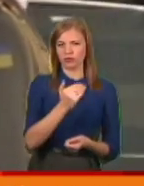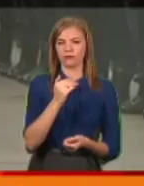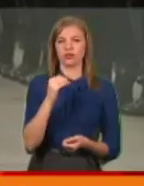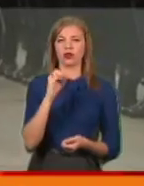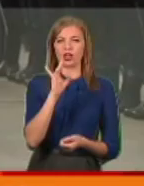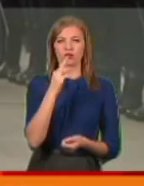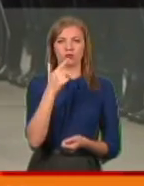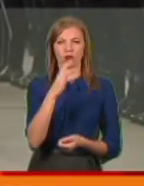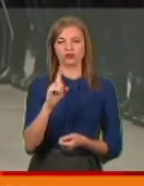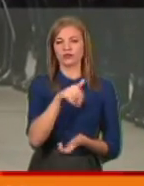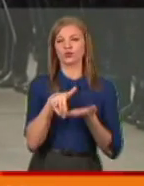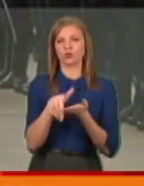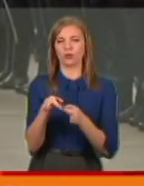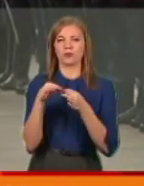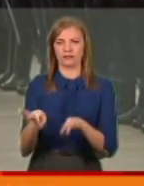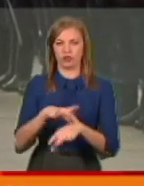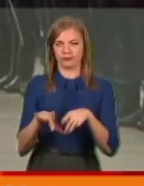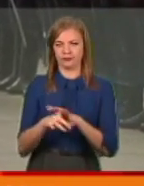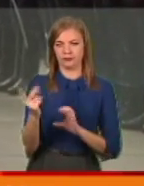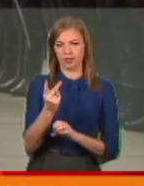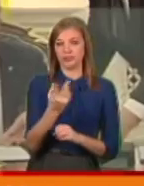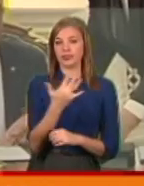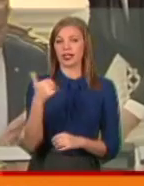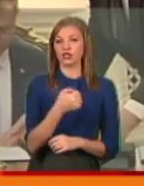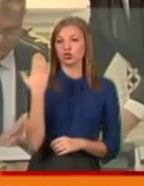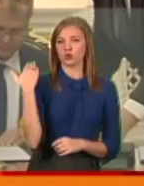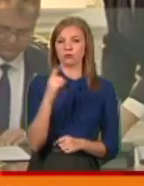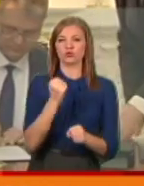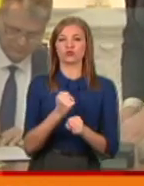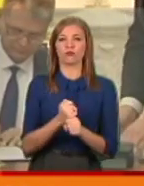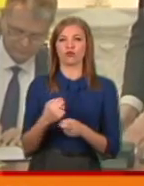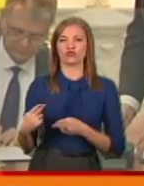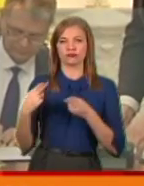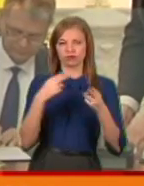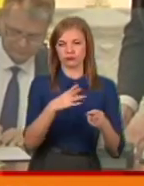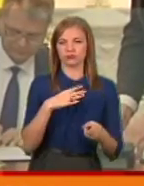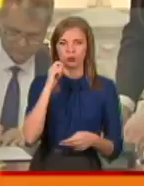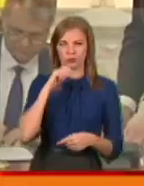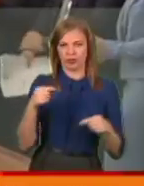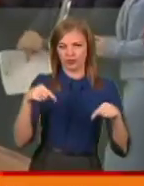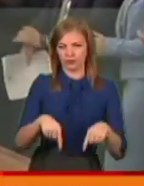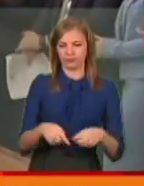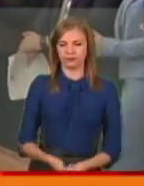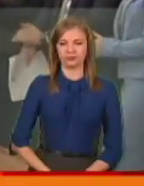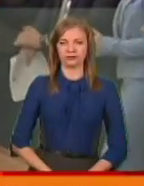Реджепу Ердогану, який допоміг визволити бранців. Кілька тижнів тому з робочим візитом той відвідав Україну.